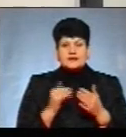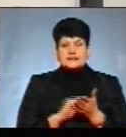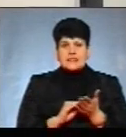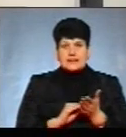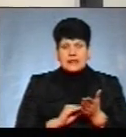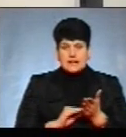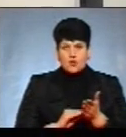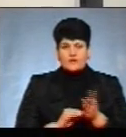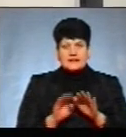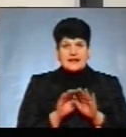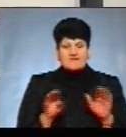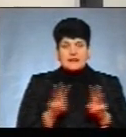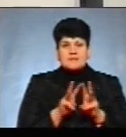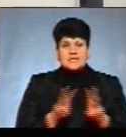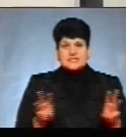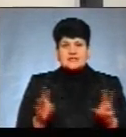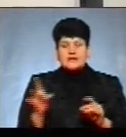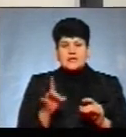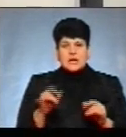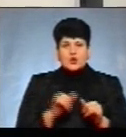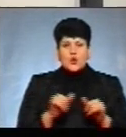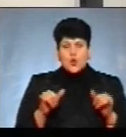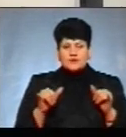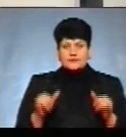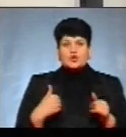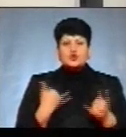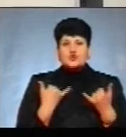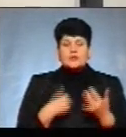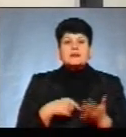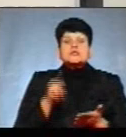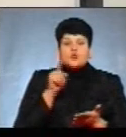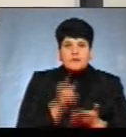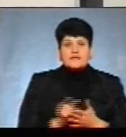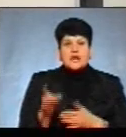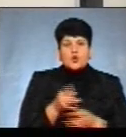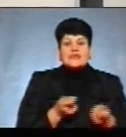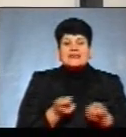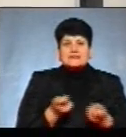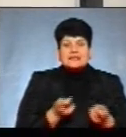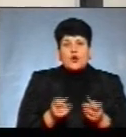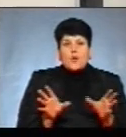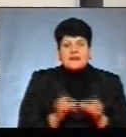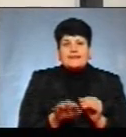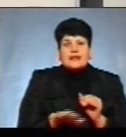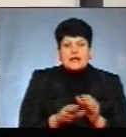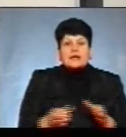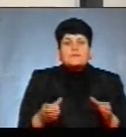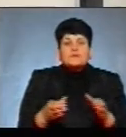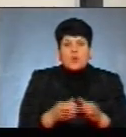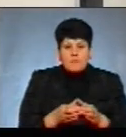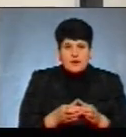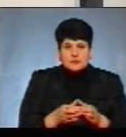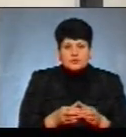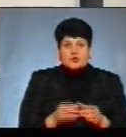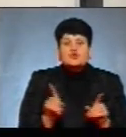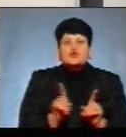сьогодні задекларовані на рівні Міністерства регіонального розвитку. І сьогодні ми зобов'язуємо районні адміністрації, об'єднані територіальні громади,